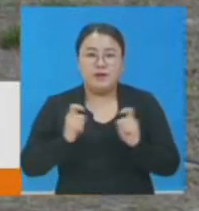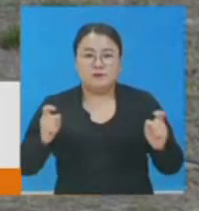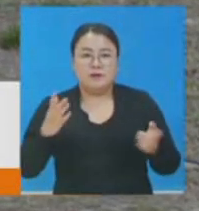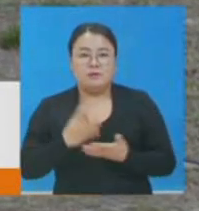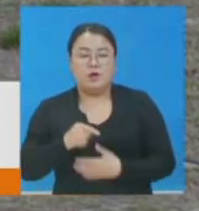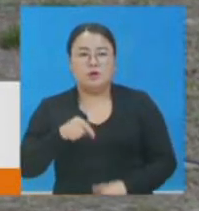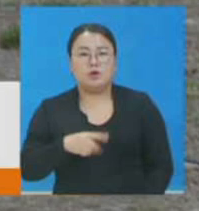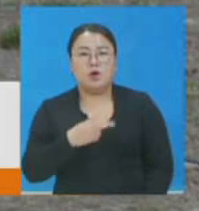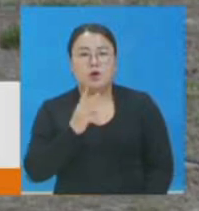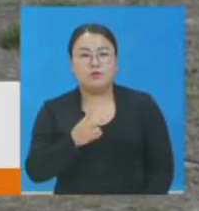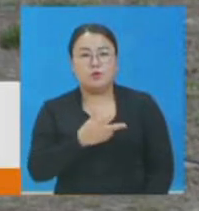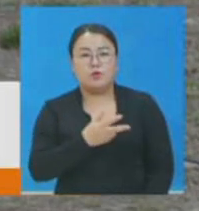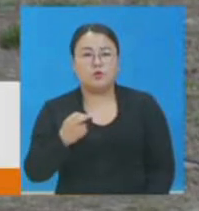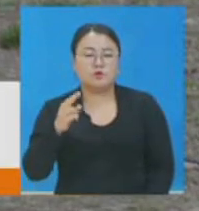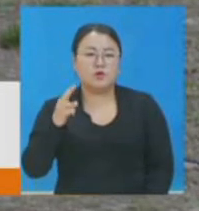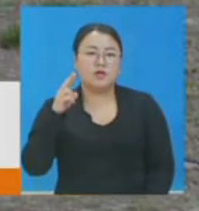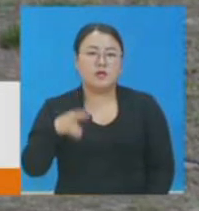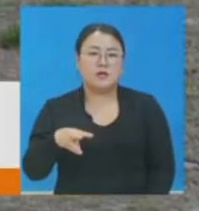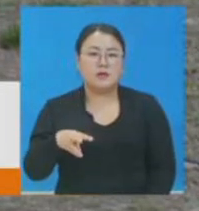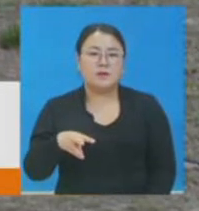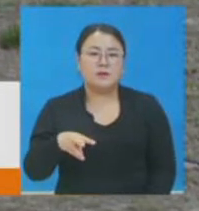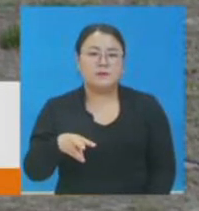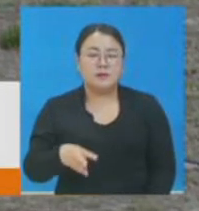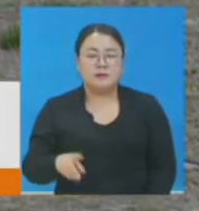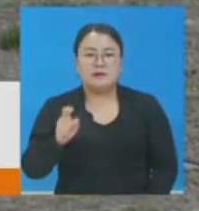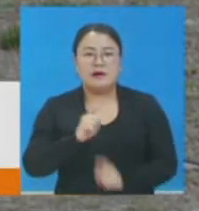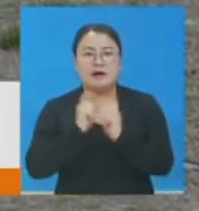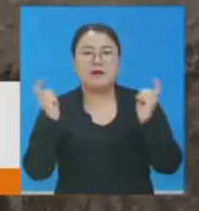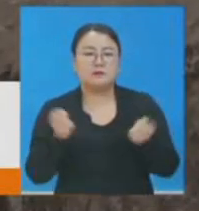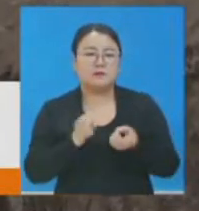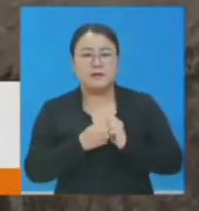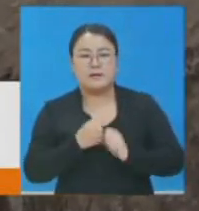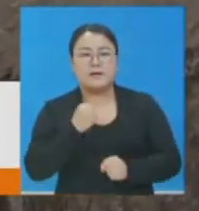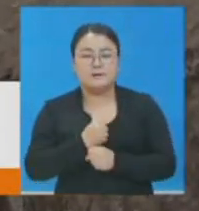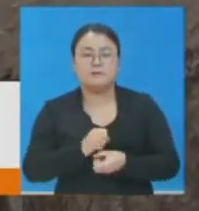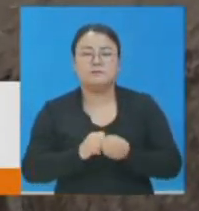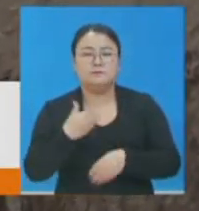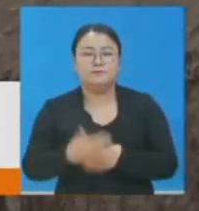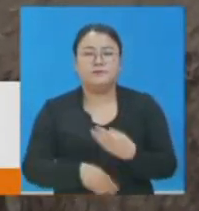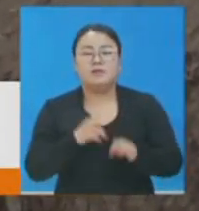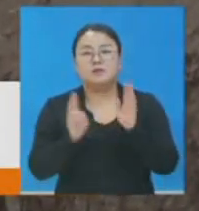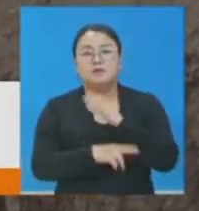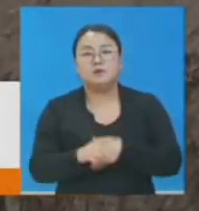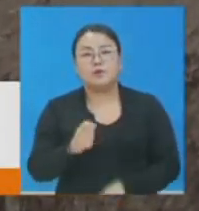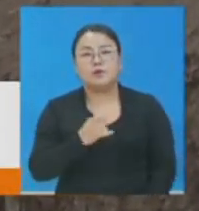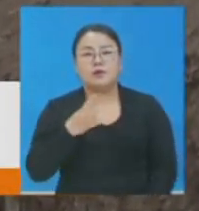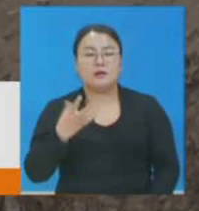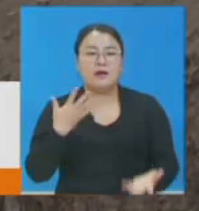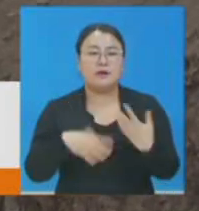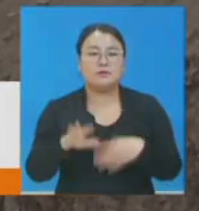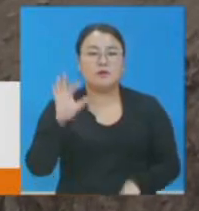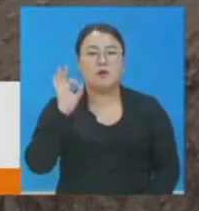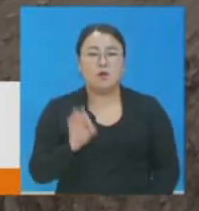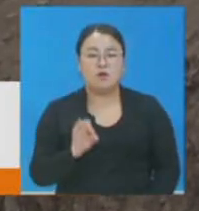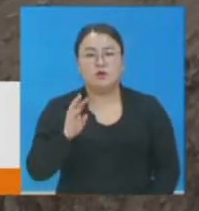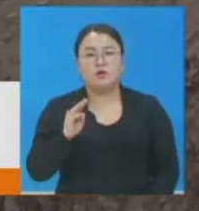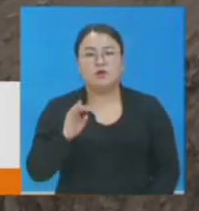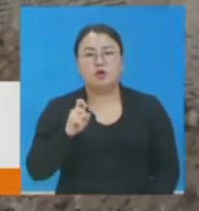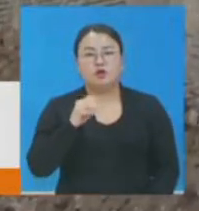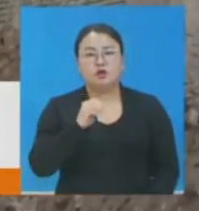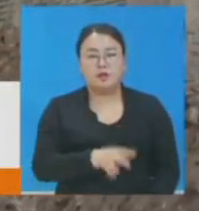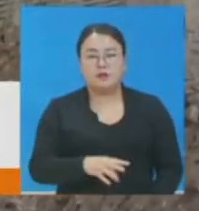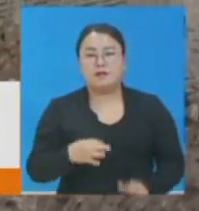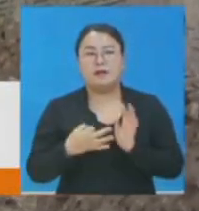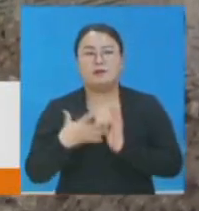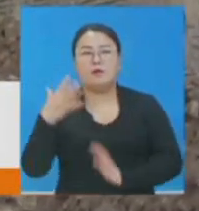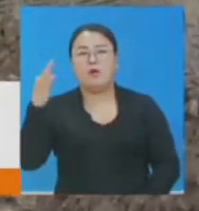одоогоор 2300 км хашаа барих ажил явагдаж байна. Үндэсний цэцэрлэгт хүрээлэнгийн 15% нь тогтмол 85%